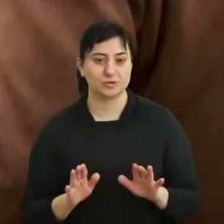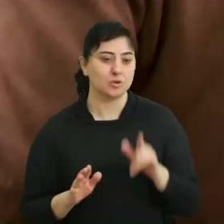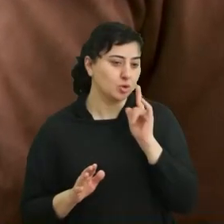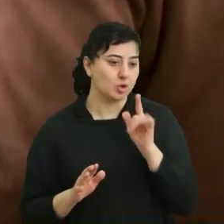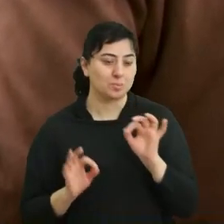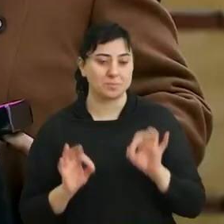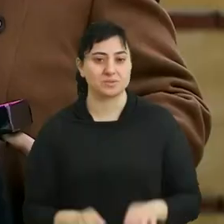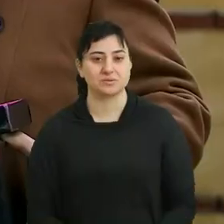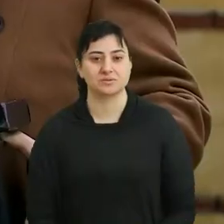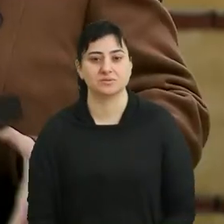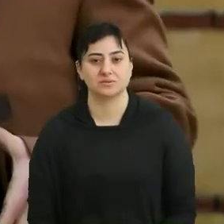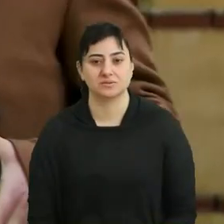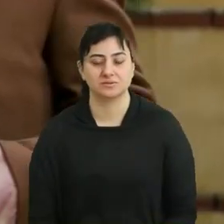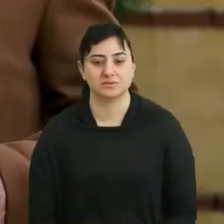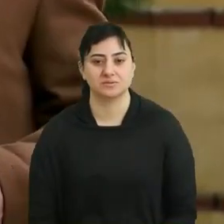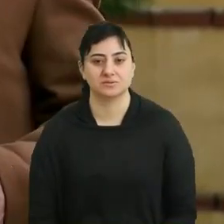etmeye başlayacak.